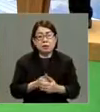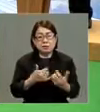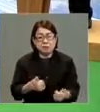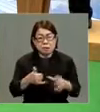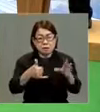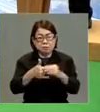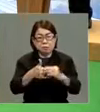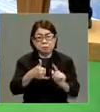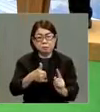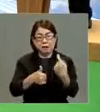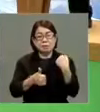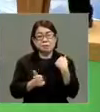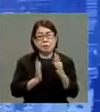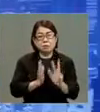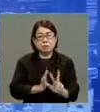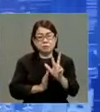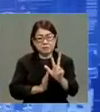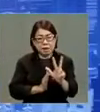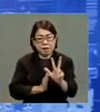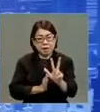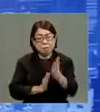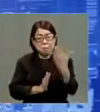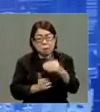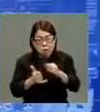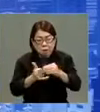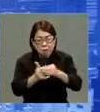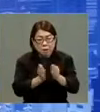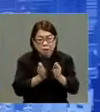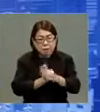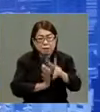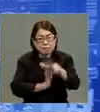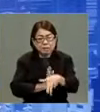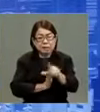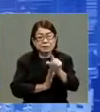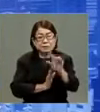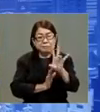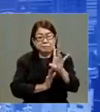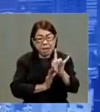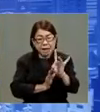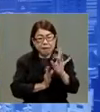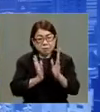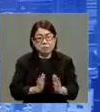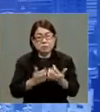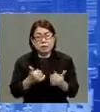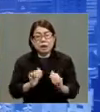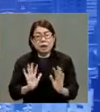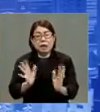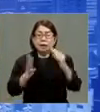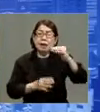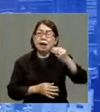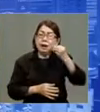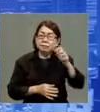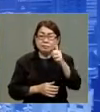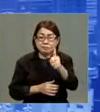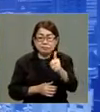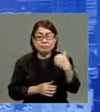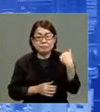ใหม่วันนี้3รายนะครับยอดผู้ป่วยสะสม 3,028 รายนะครับขณะที่ยอดผู้ป่วยที่หายสะสมนะครับตอน